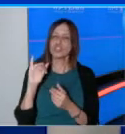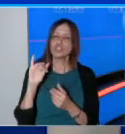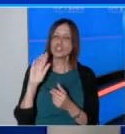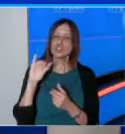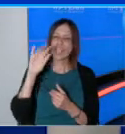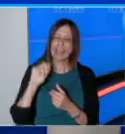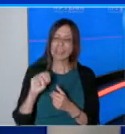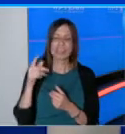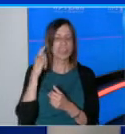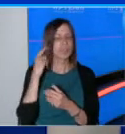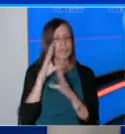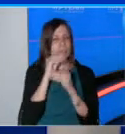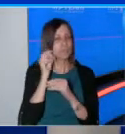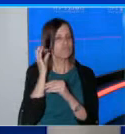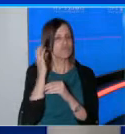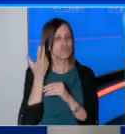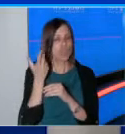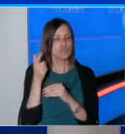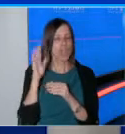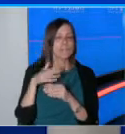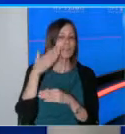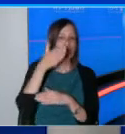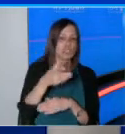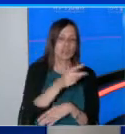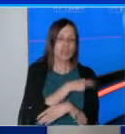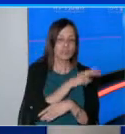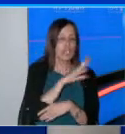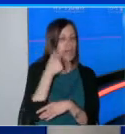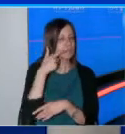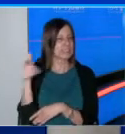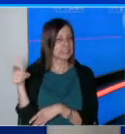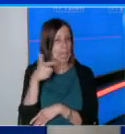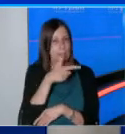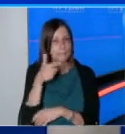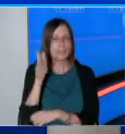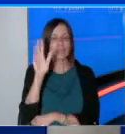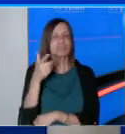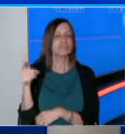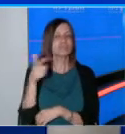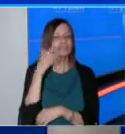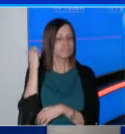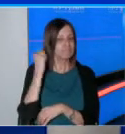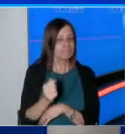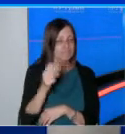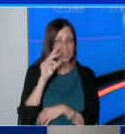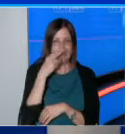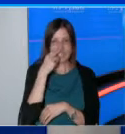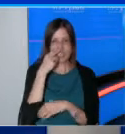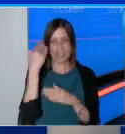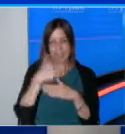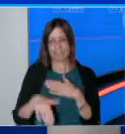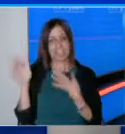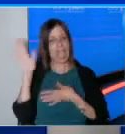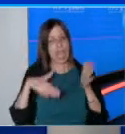ואנחנו מדברים פה על אישה שגם ניגשים למשטרה, גם מצלמים את האירועים, גם מצלמים את אירוע הרצח, גם יש ניסיון להפסיק את